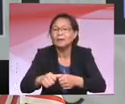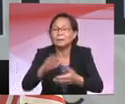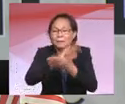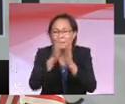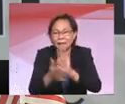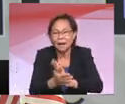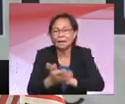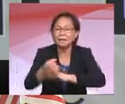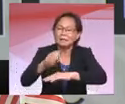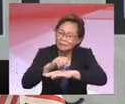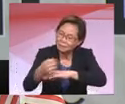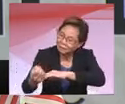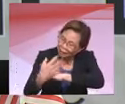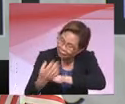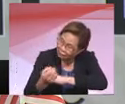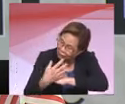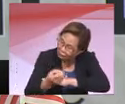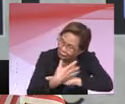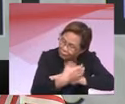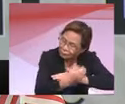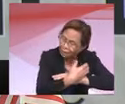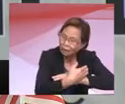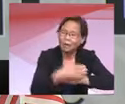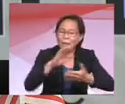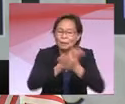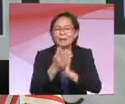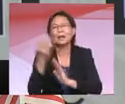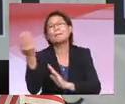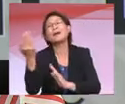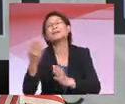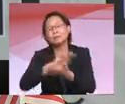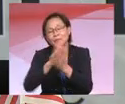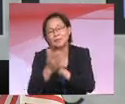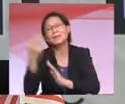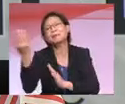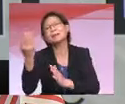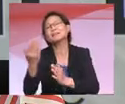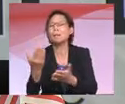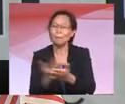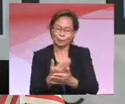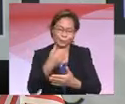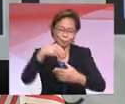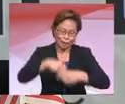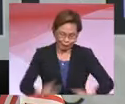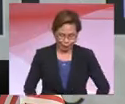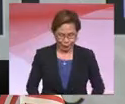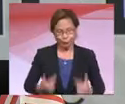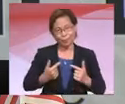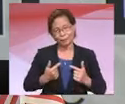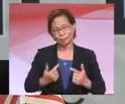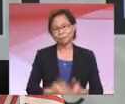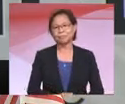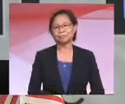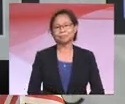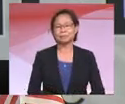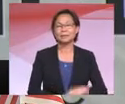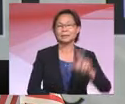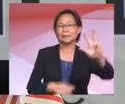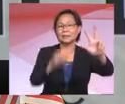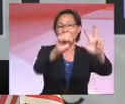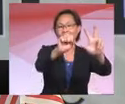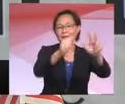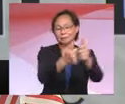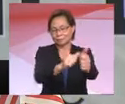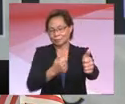Jadikanlah nasihat-nasihat ini satu kebiasaan baru dalam kehidupan seharian, iaitu elakkan 3S